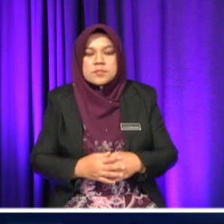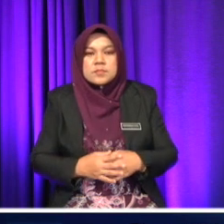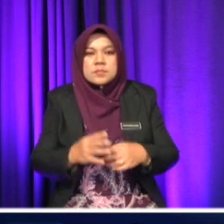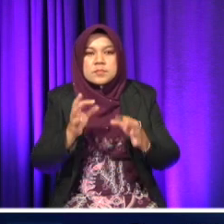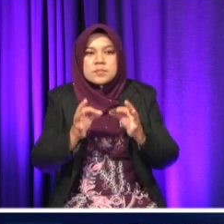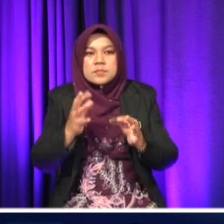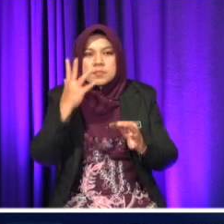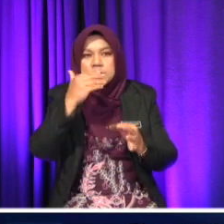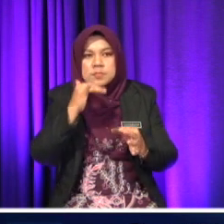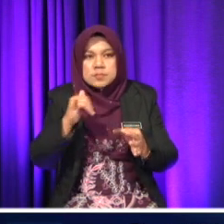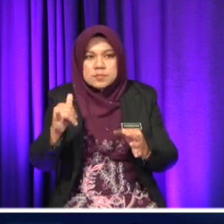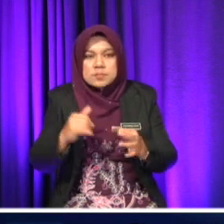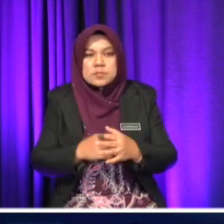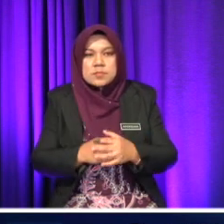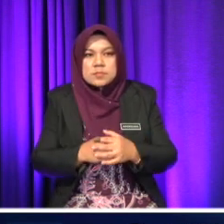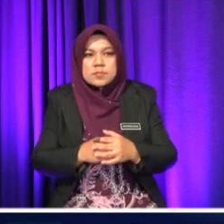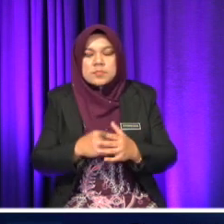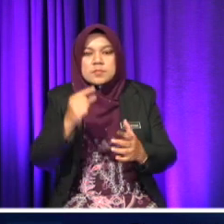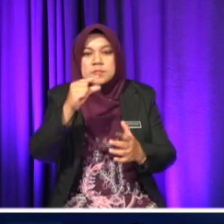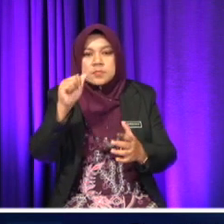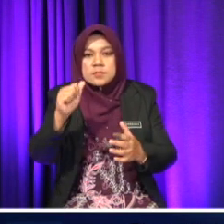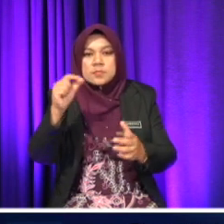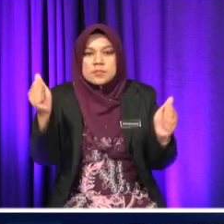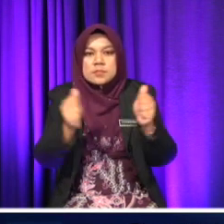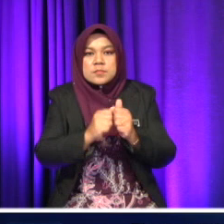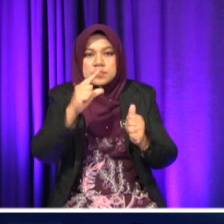lagi ga dengan nama